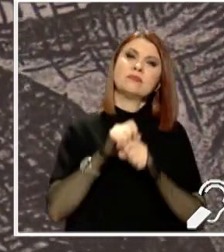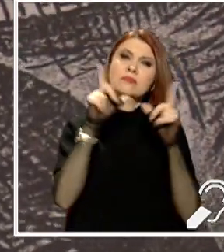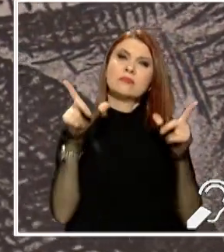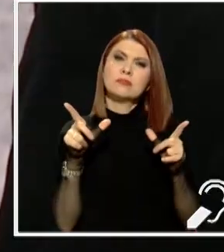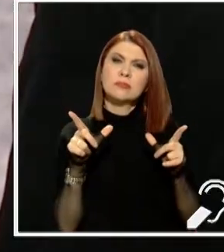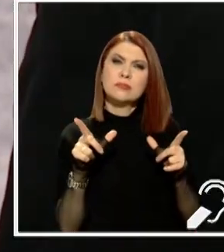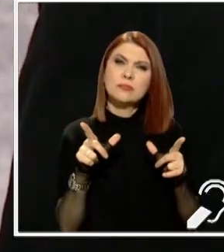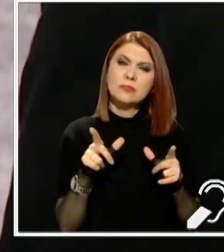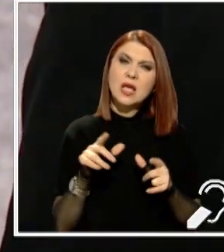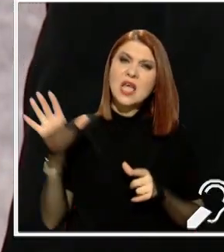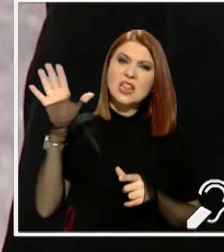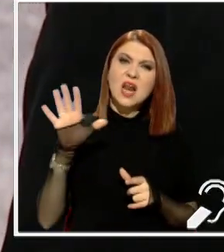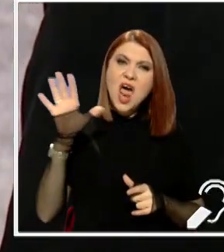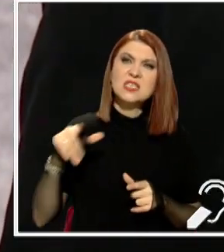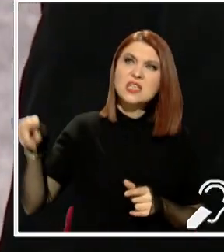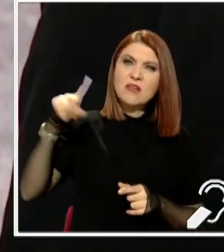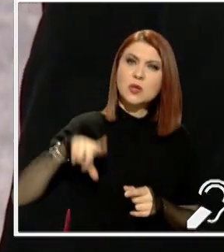în